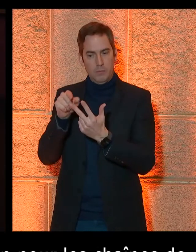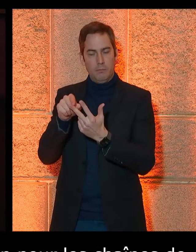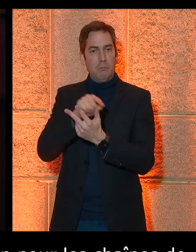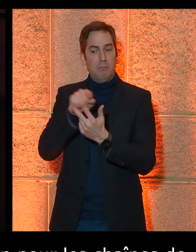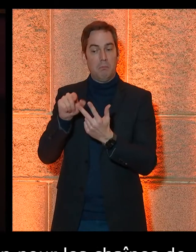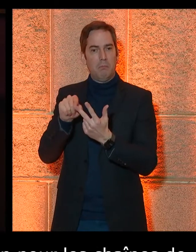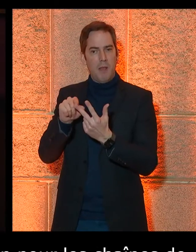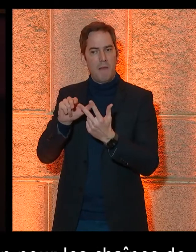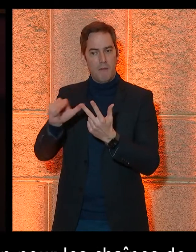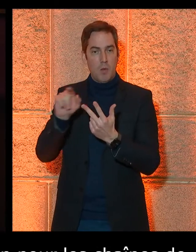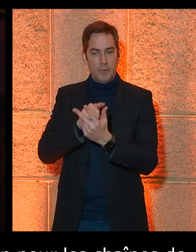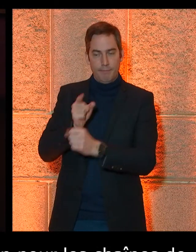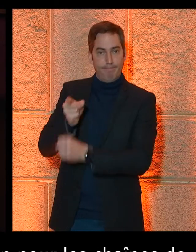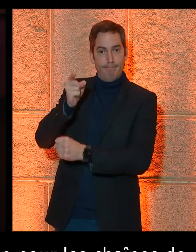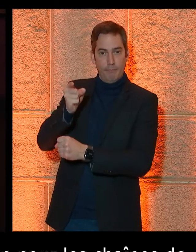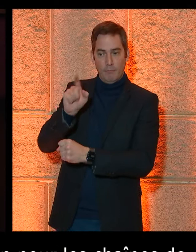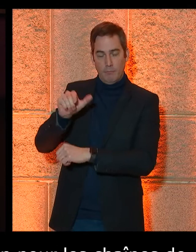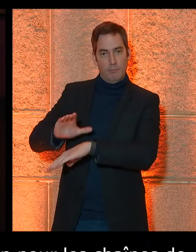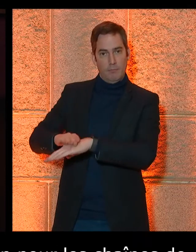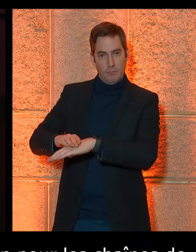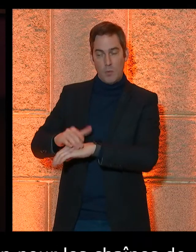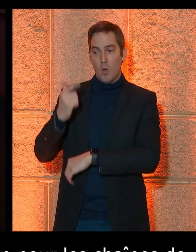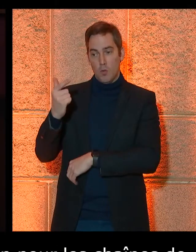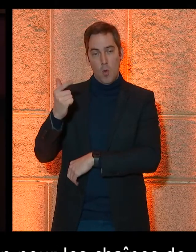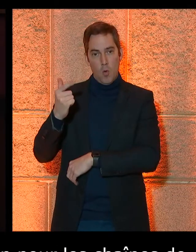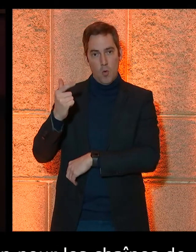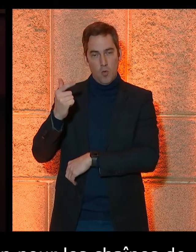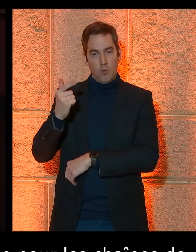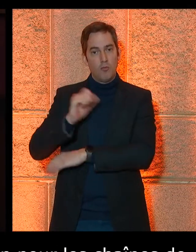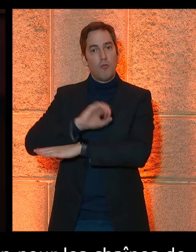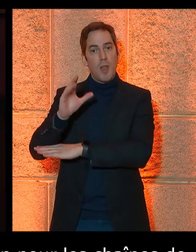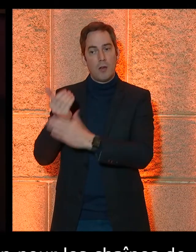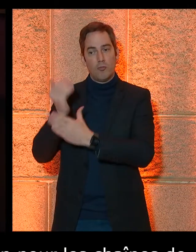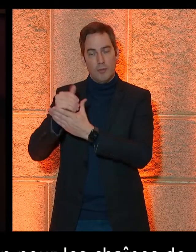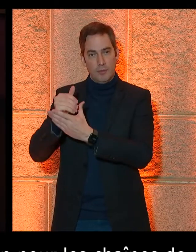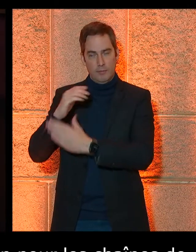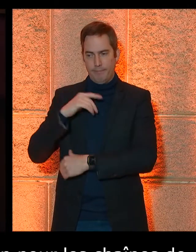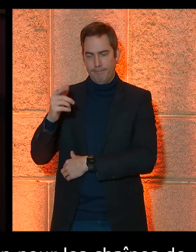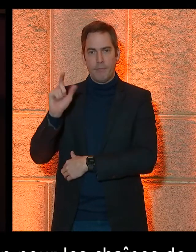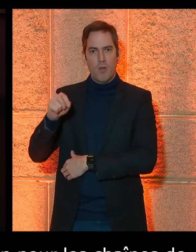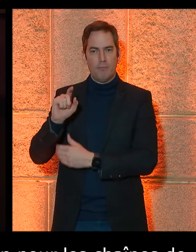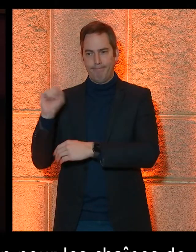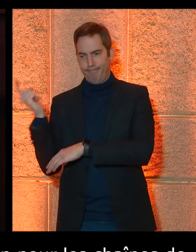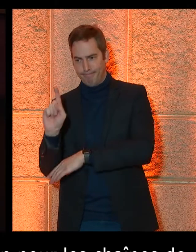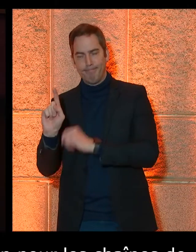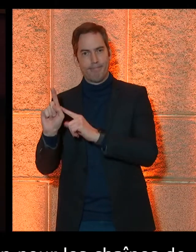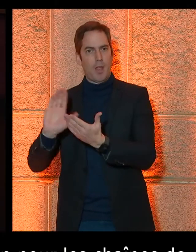elle aussi a une obligation renforcée avec 2 JT quotidiens accessibles en langue des signes.